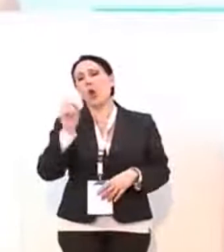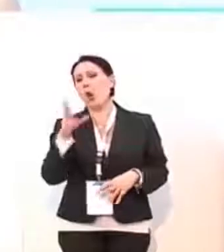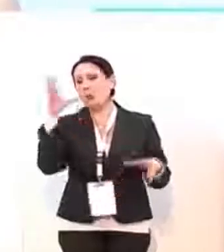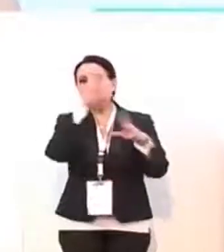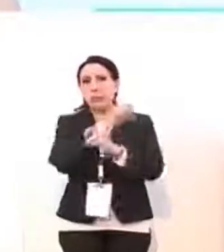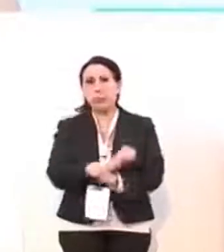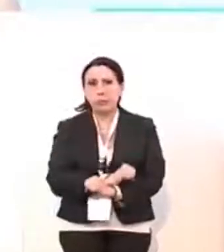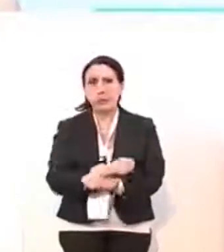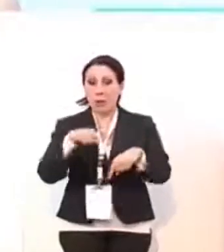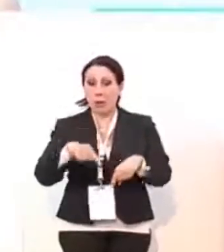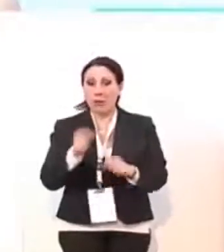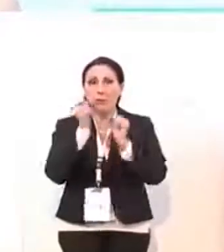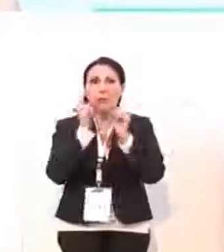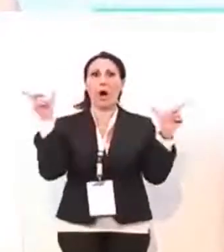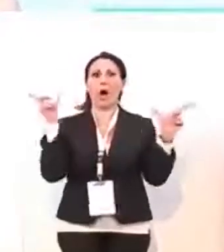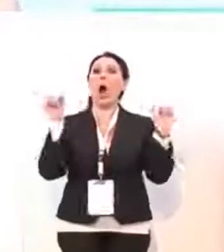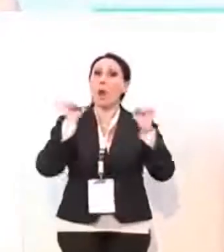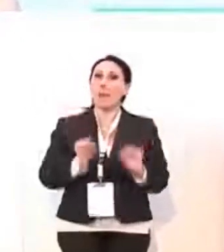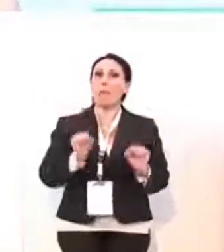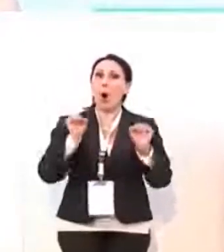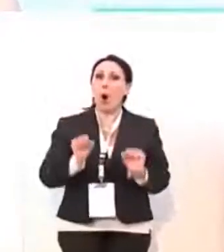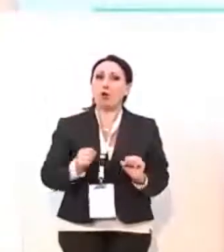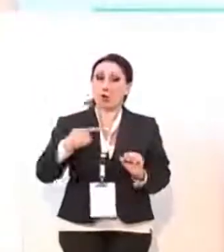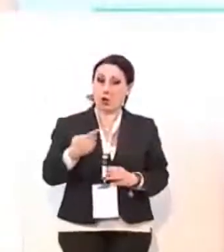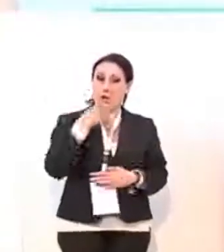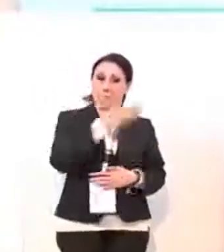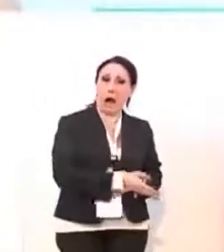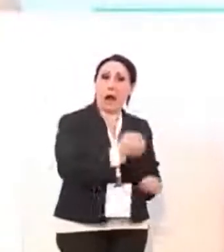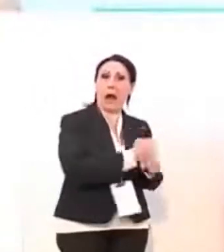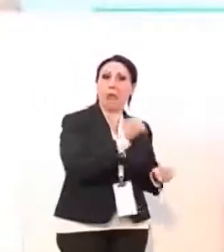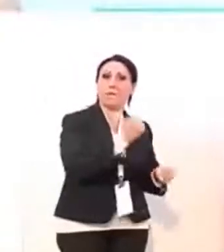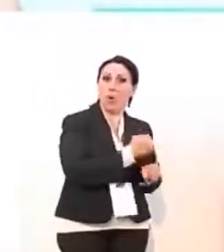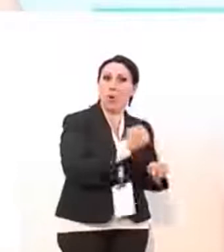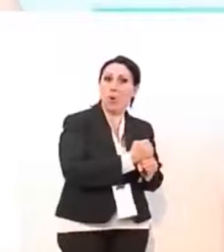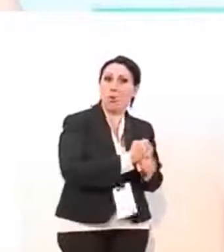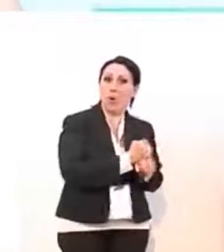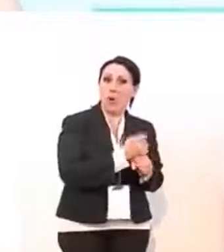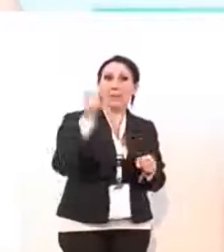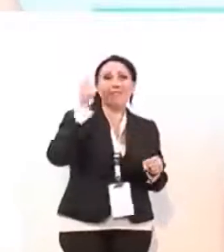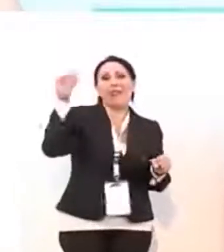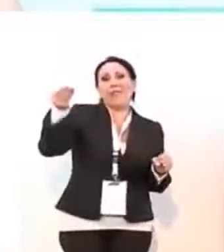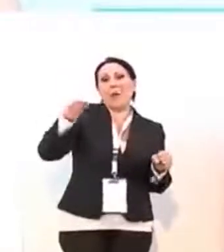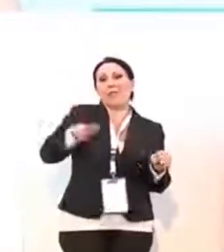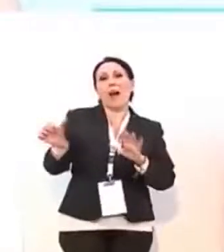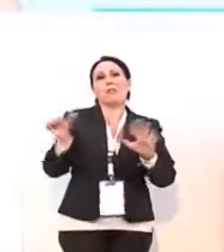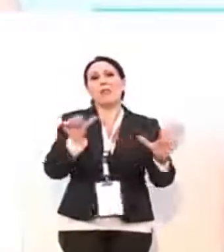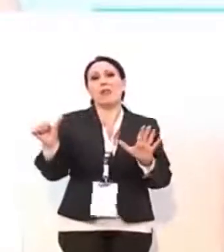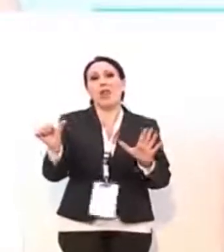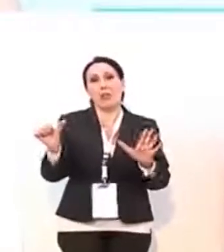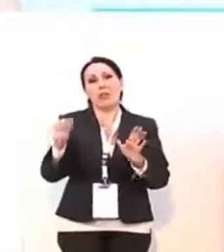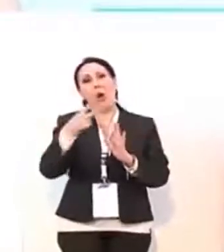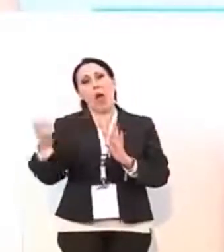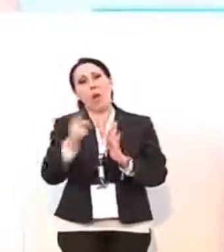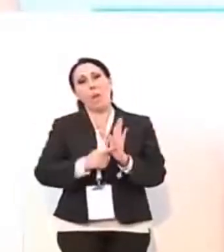probabilmente non lo sa ed è la platea, come dire, più politicamente avvertita, che questo assegno,